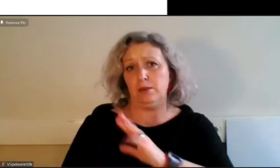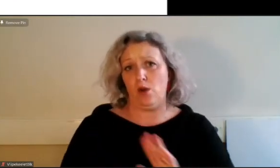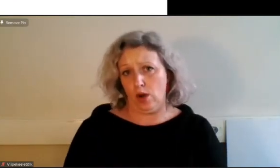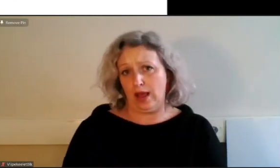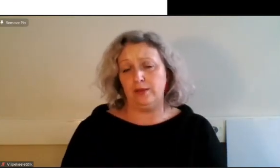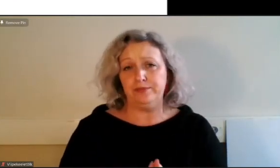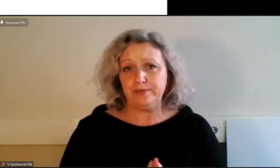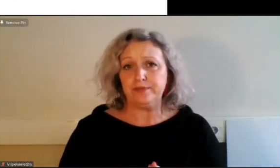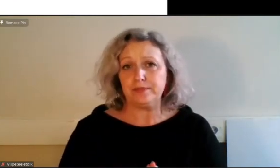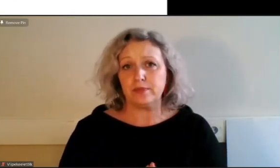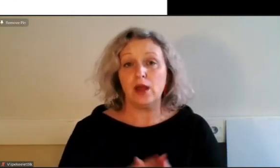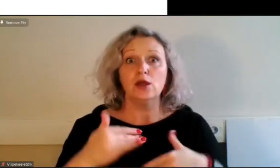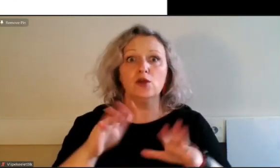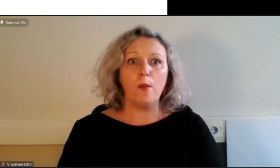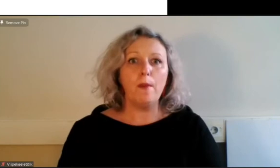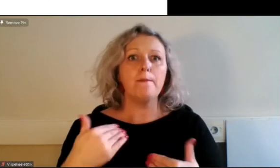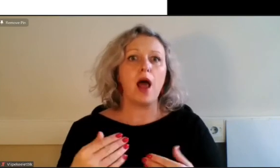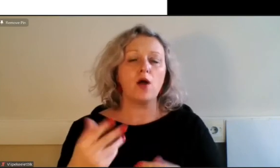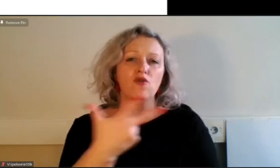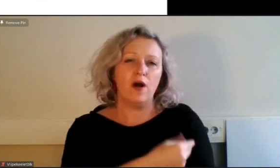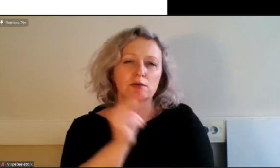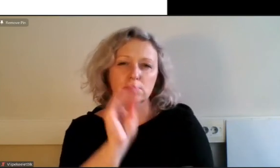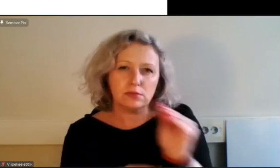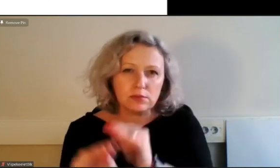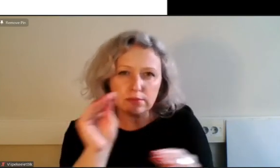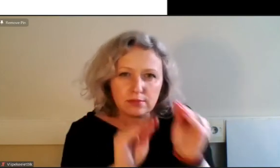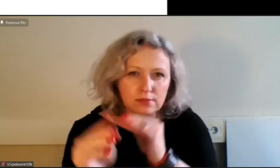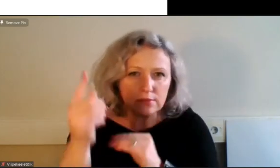erinevate aastate gripilainete kohta. Kollasega